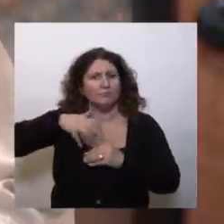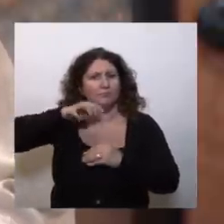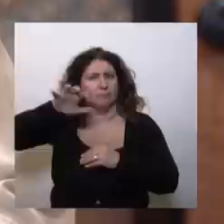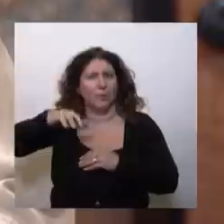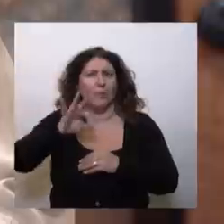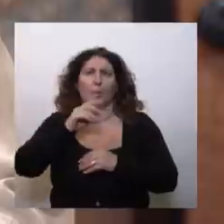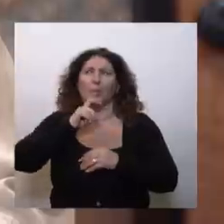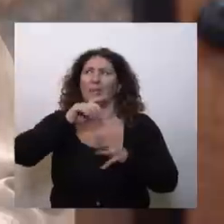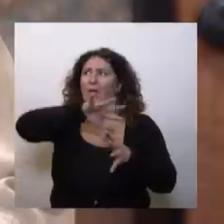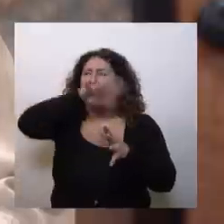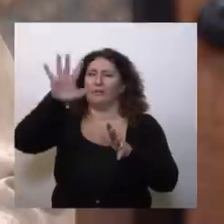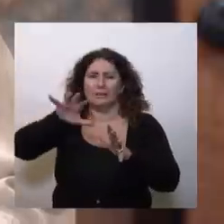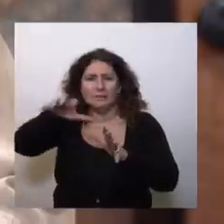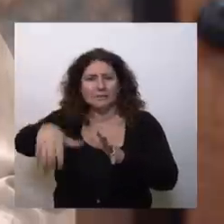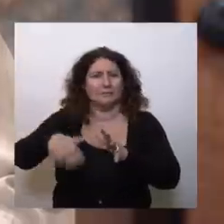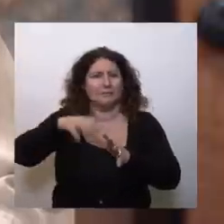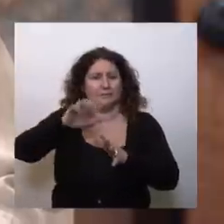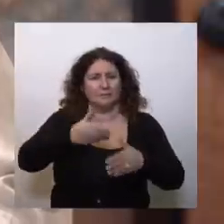roccia.